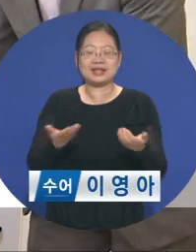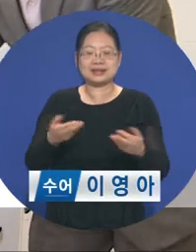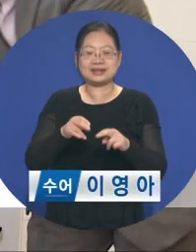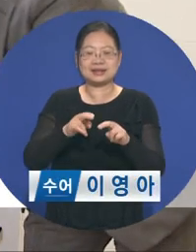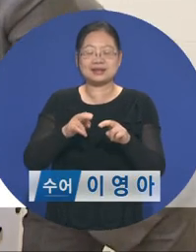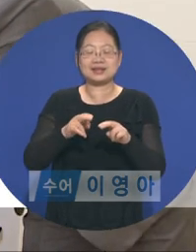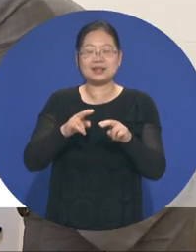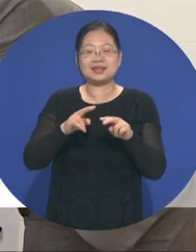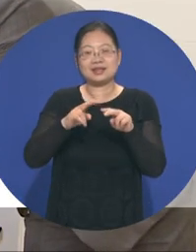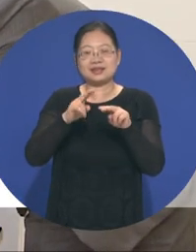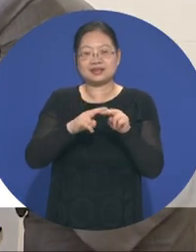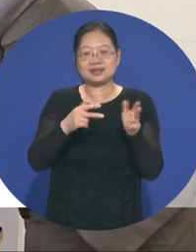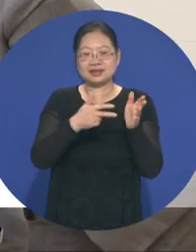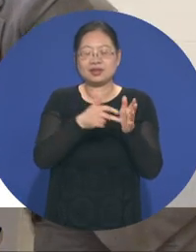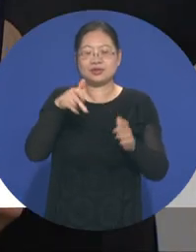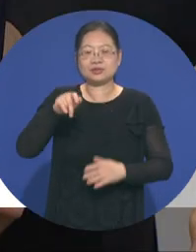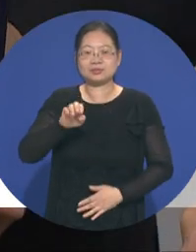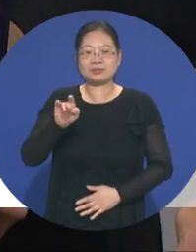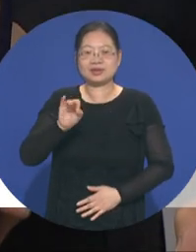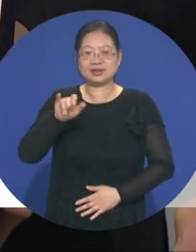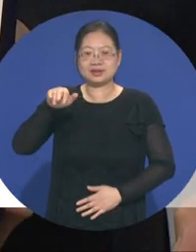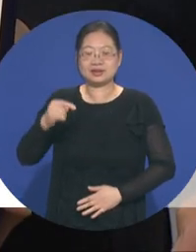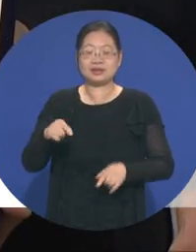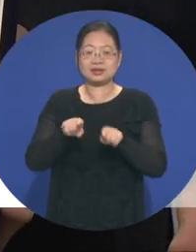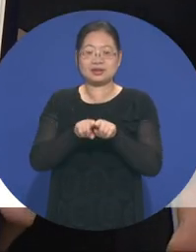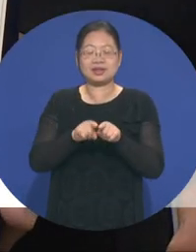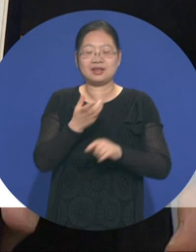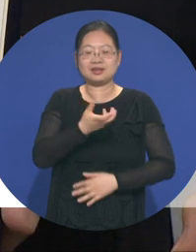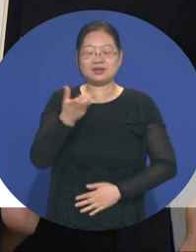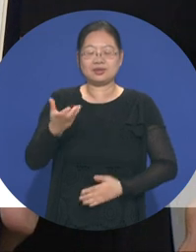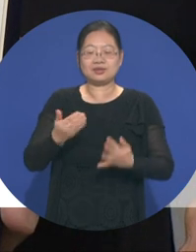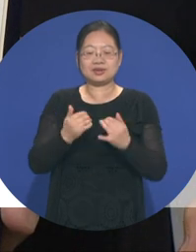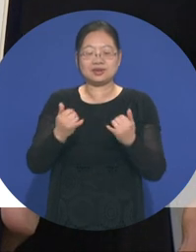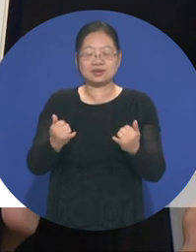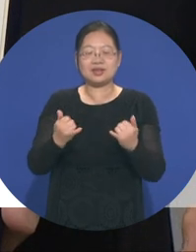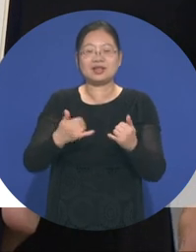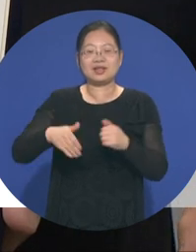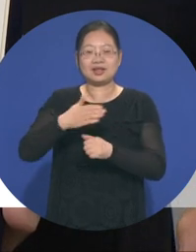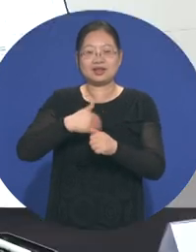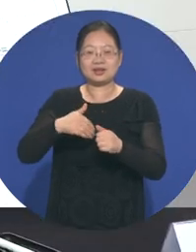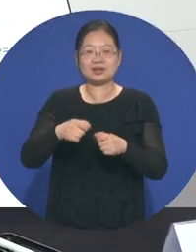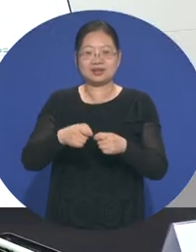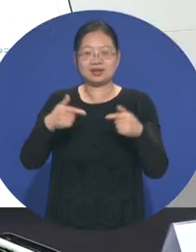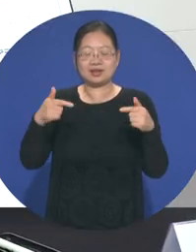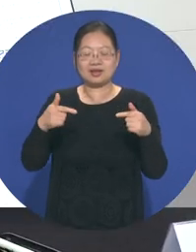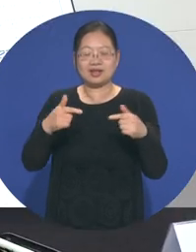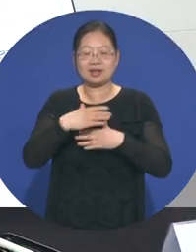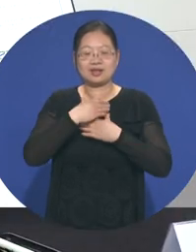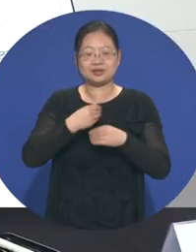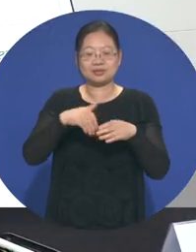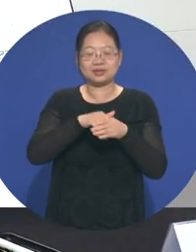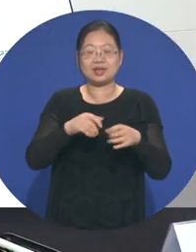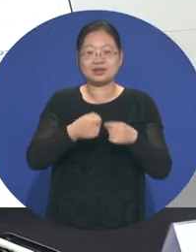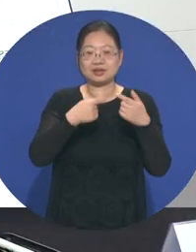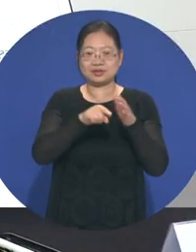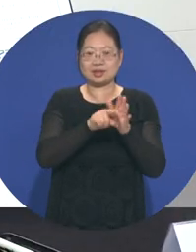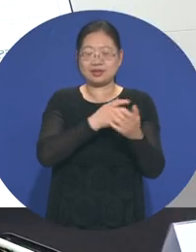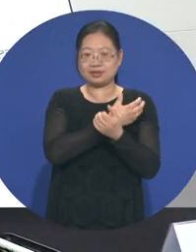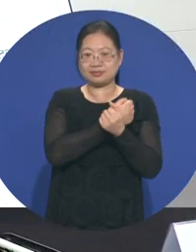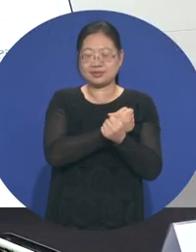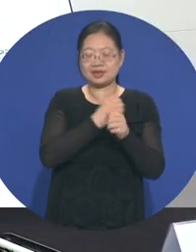경기도가 경기도 일자리 재단 쿠팡이츠 서비스와 함께 이동노동자 노동환경 개선과 안전문화 확산을 위한